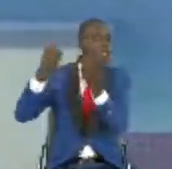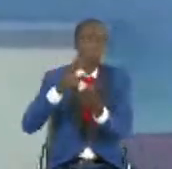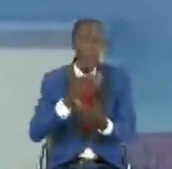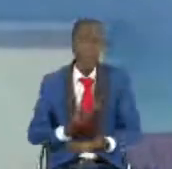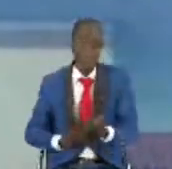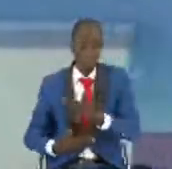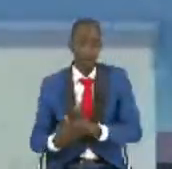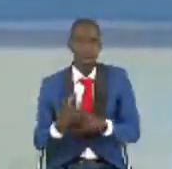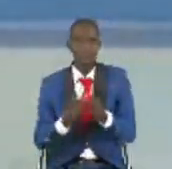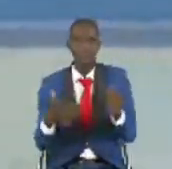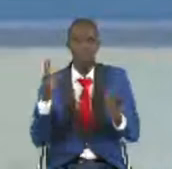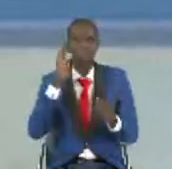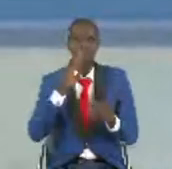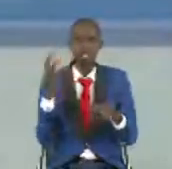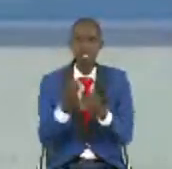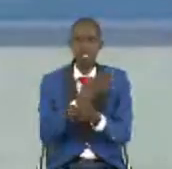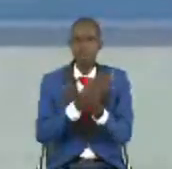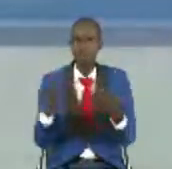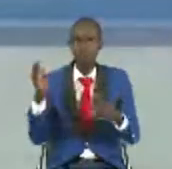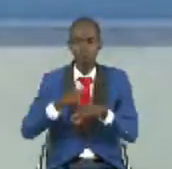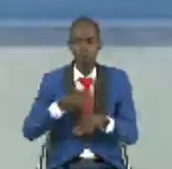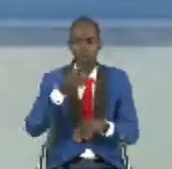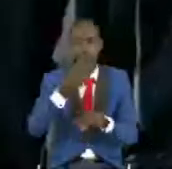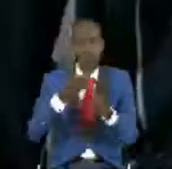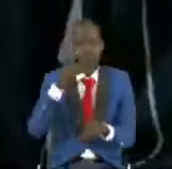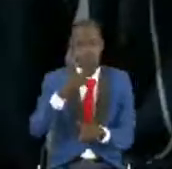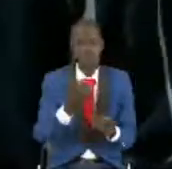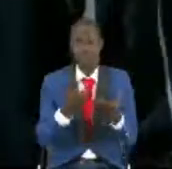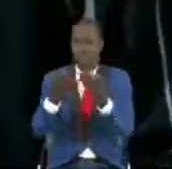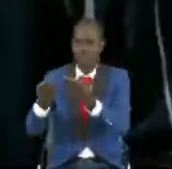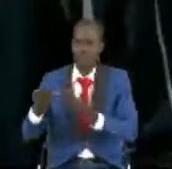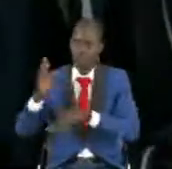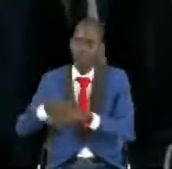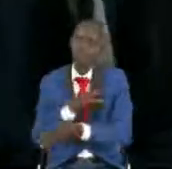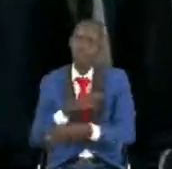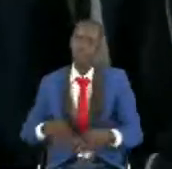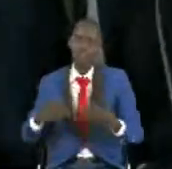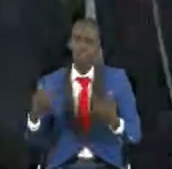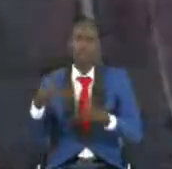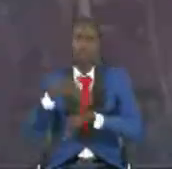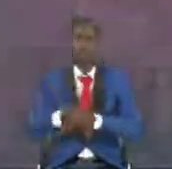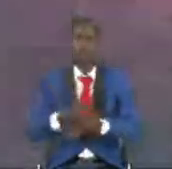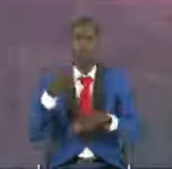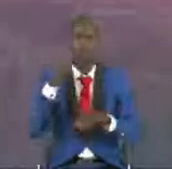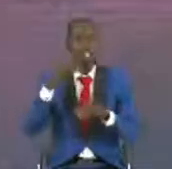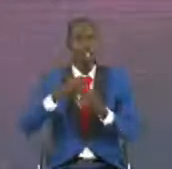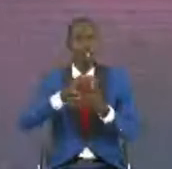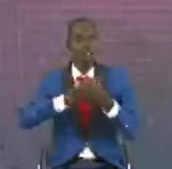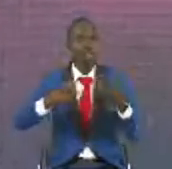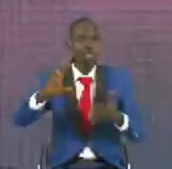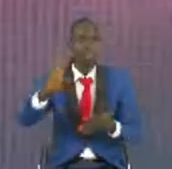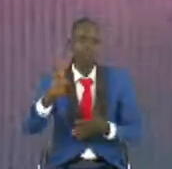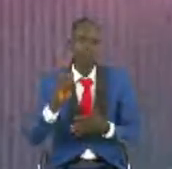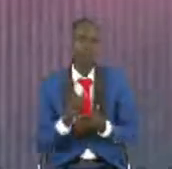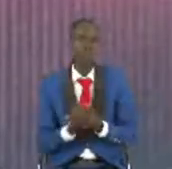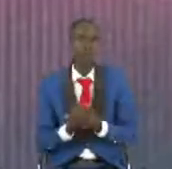ôté de ta vie. Et Christ va porter ce soir au nom de Jésus. Verset 6.